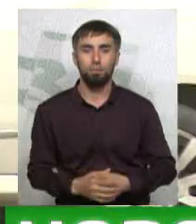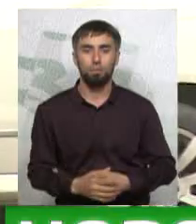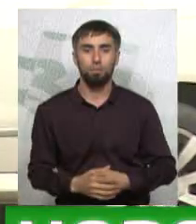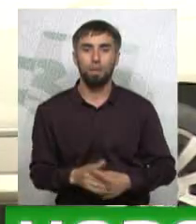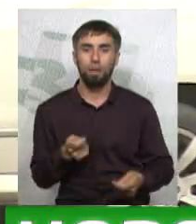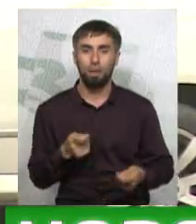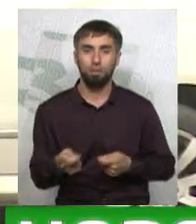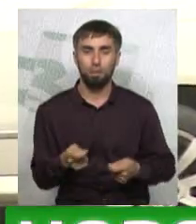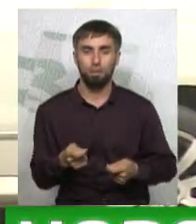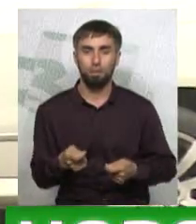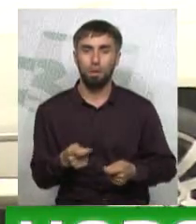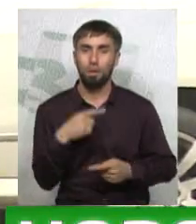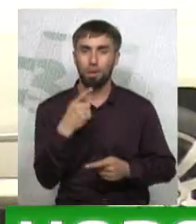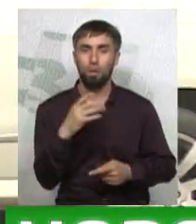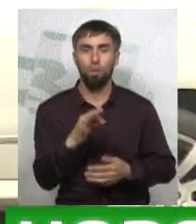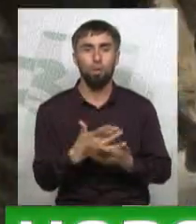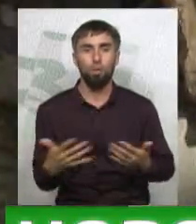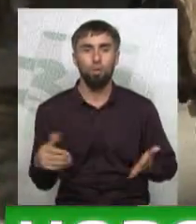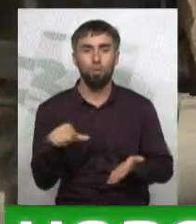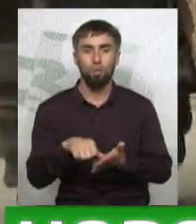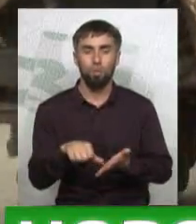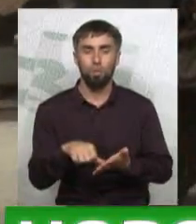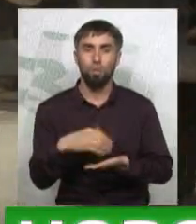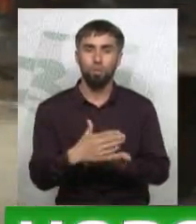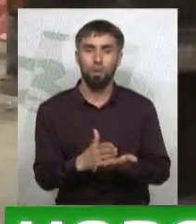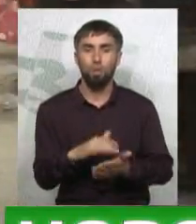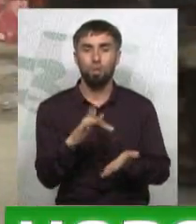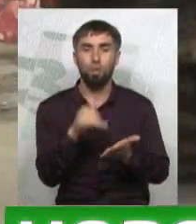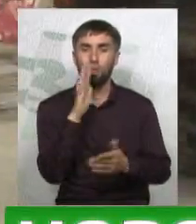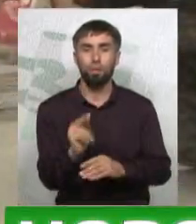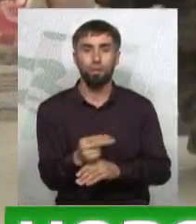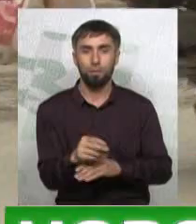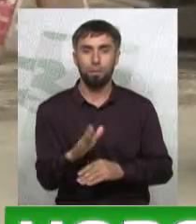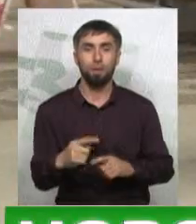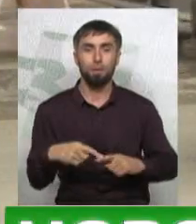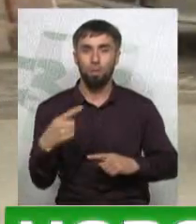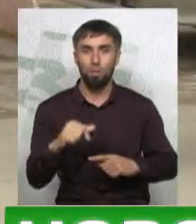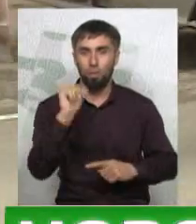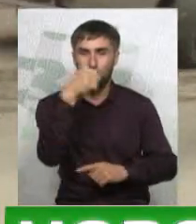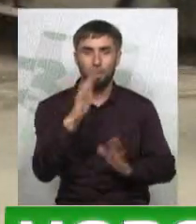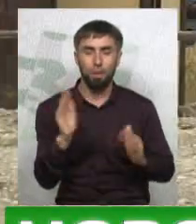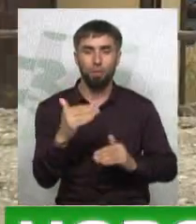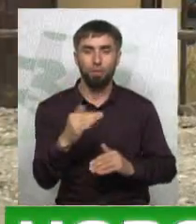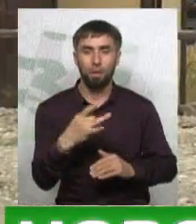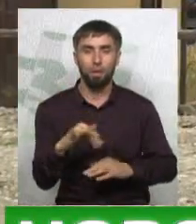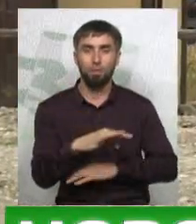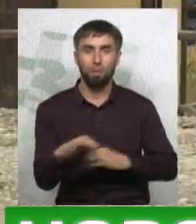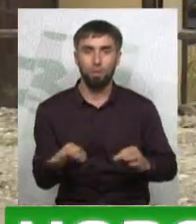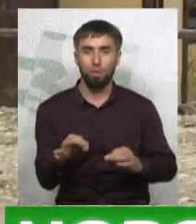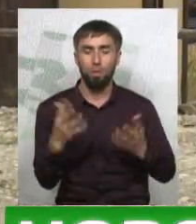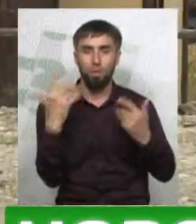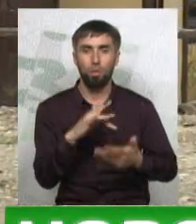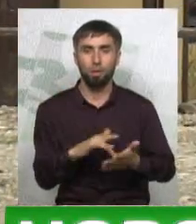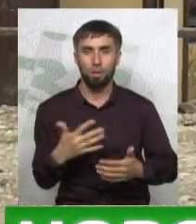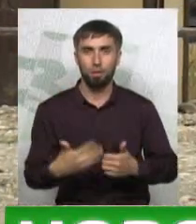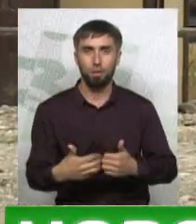В администрации рассказали и о других участках города, которые будут благоустраивать в следующем году в рамках федерального проекта